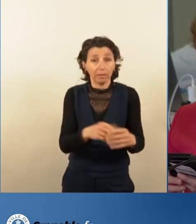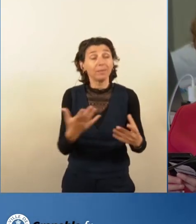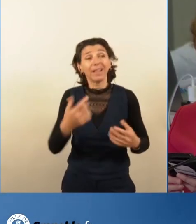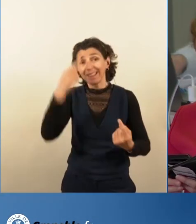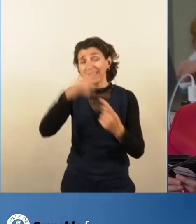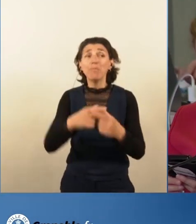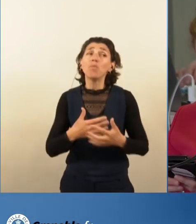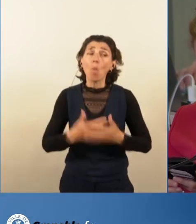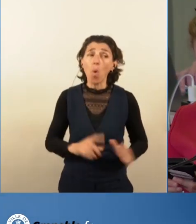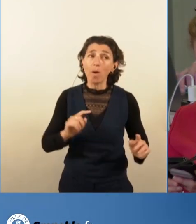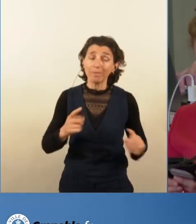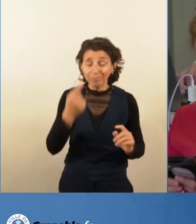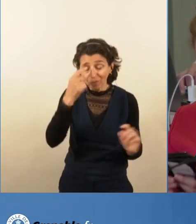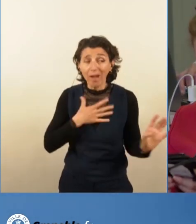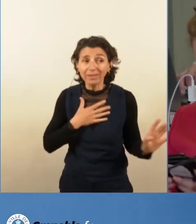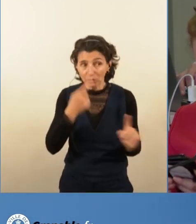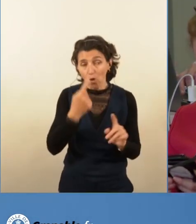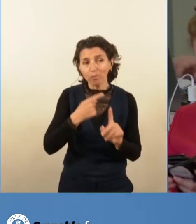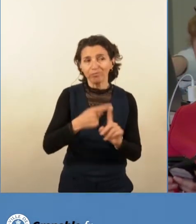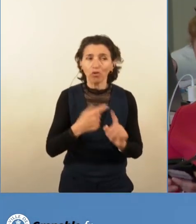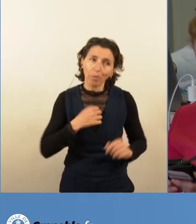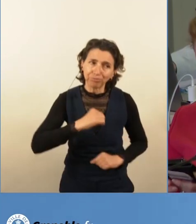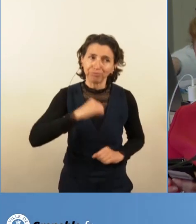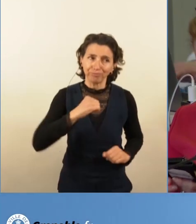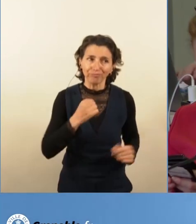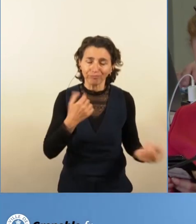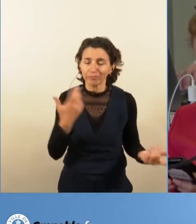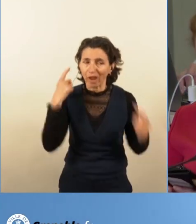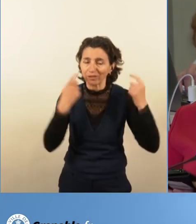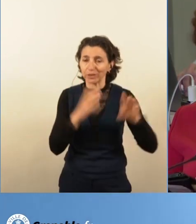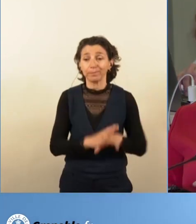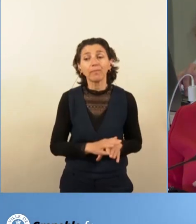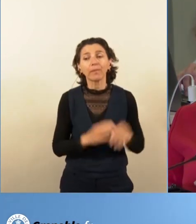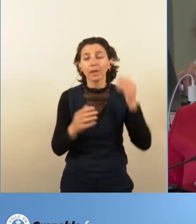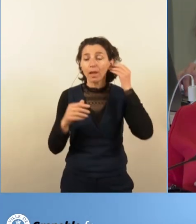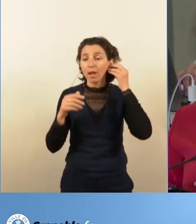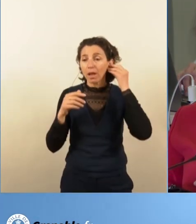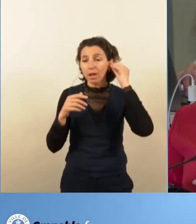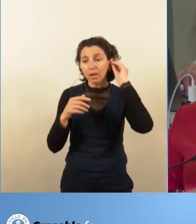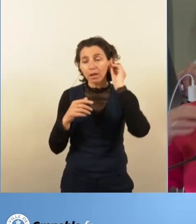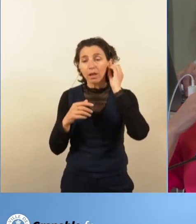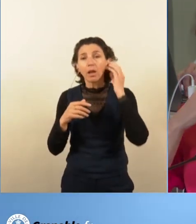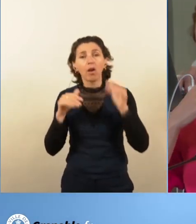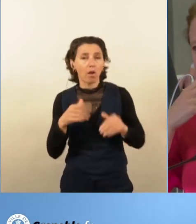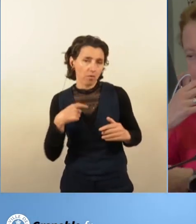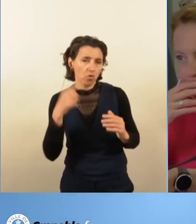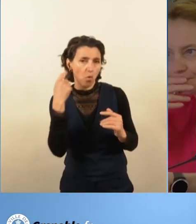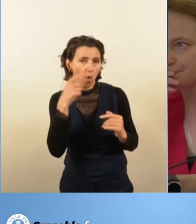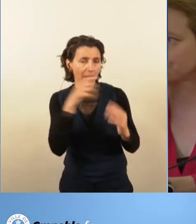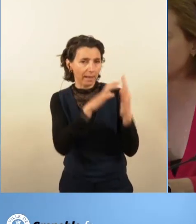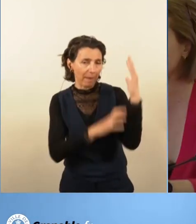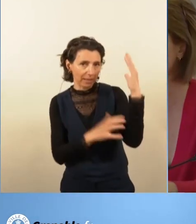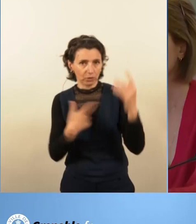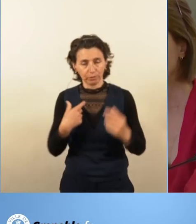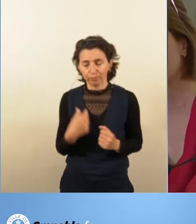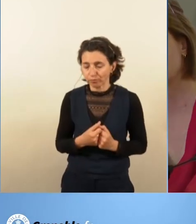les choses s'accélèrent ce que l'on peut constater quand même à travers cette délibération et ce qui est une bonne chose et j'ai envie de vous dire que cette bonne guerre c'est que voilà